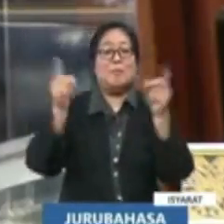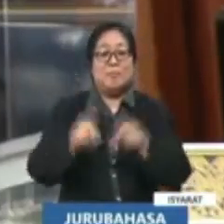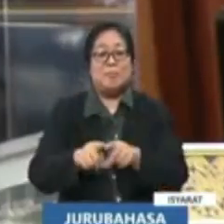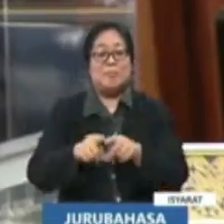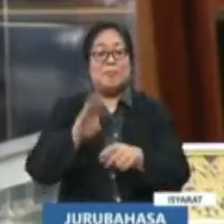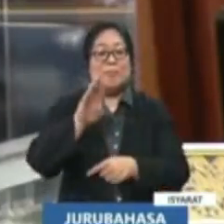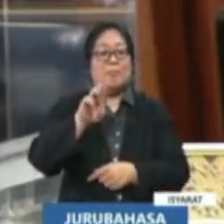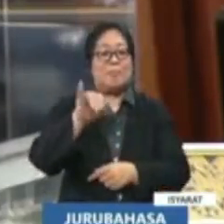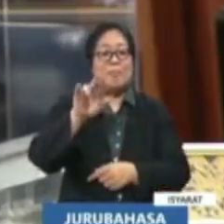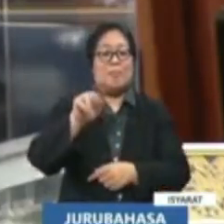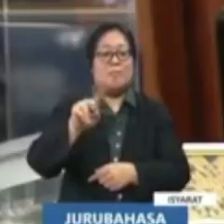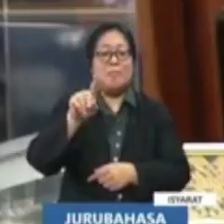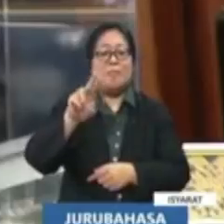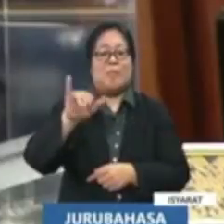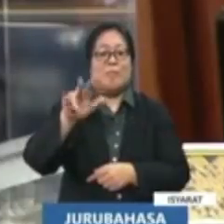brainly